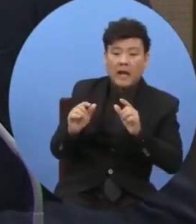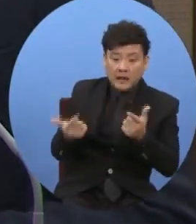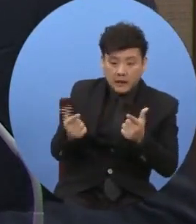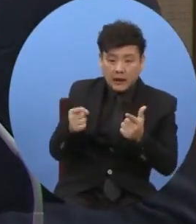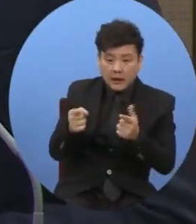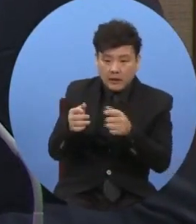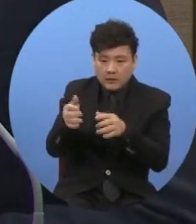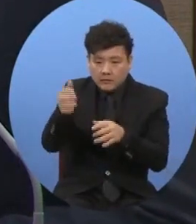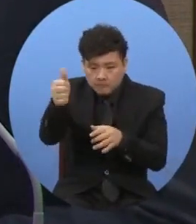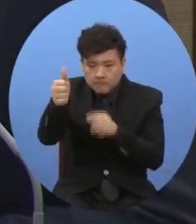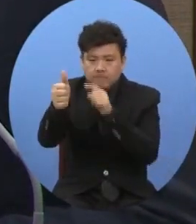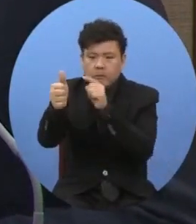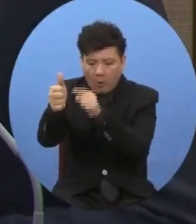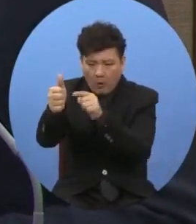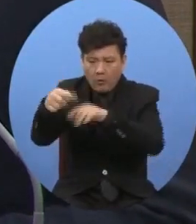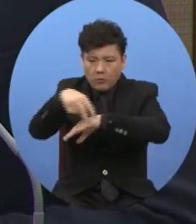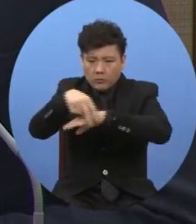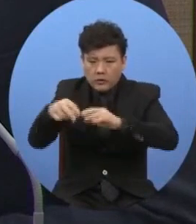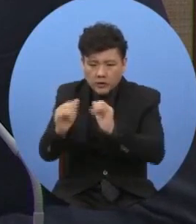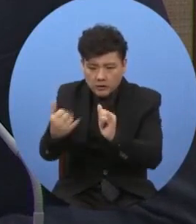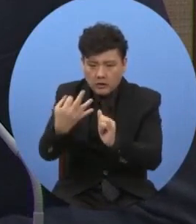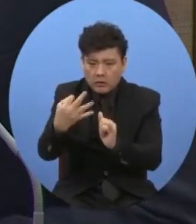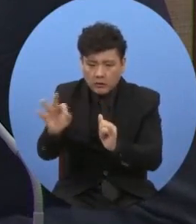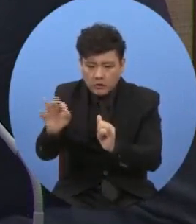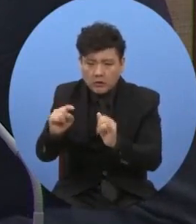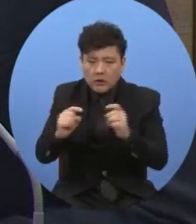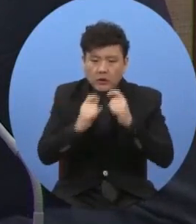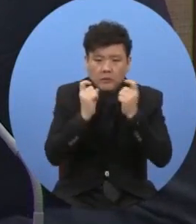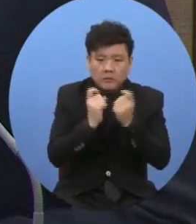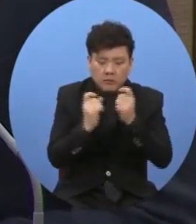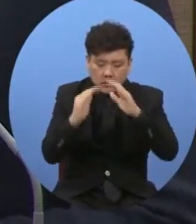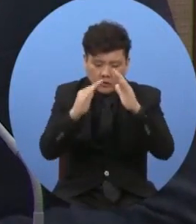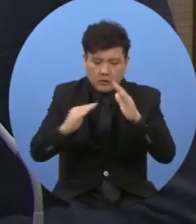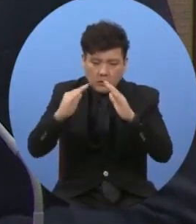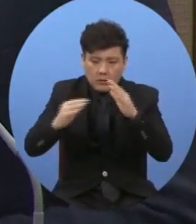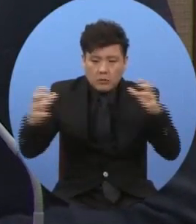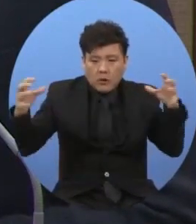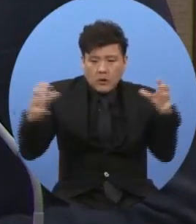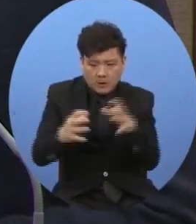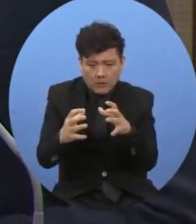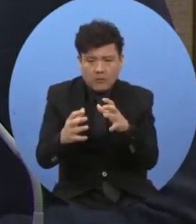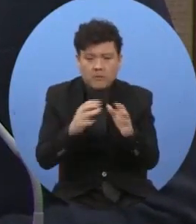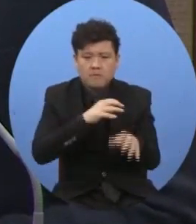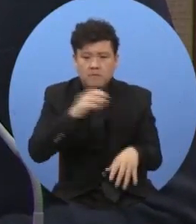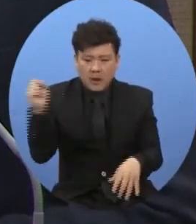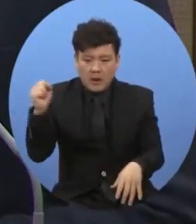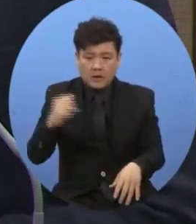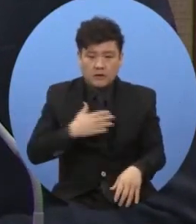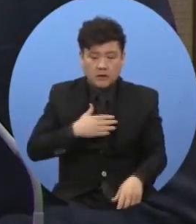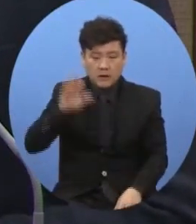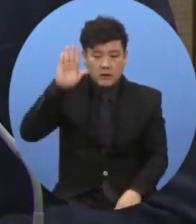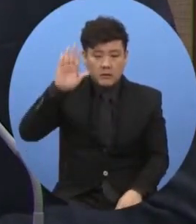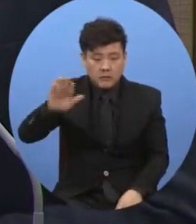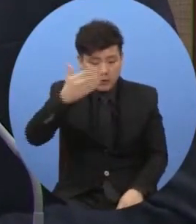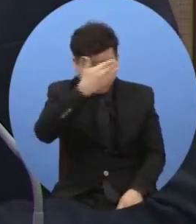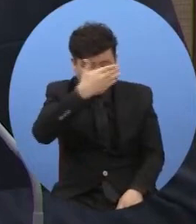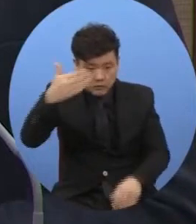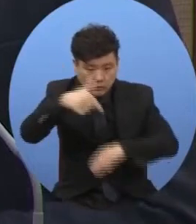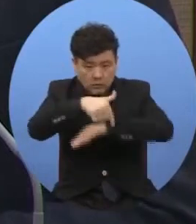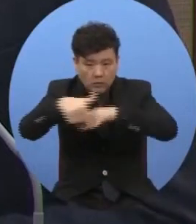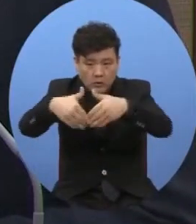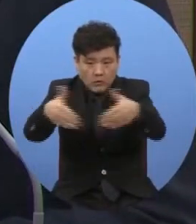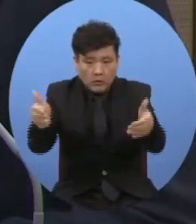주체와 설계자로 인정을 해주고 민관이 함께했기 때문에 가능한 일인데요. 지금 이제 제가 미래청년기획단에서 제출받은 자료를